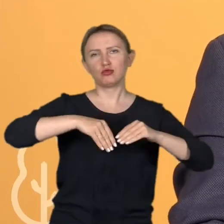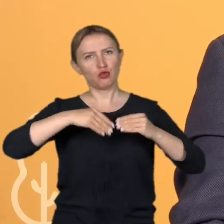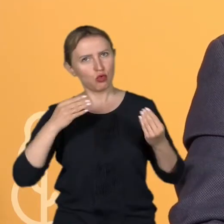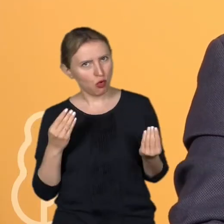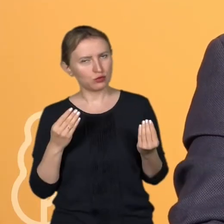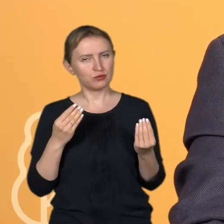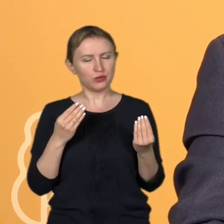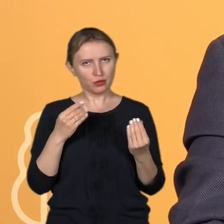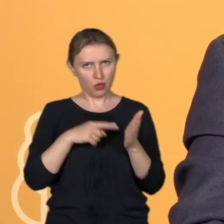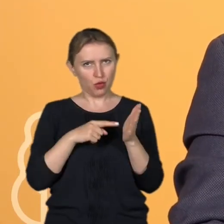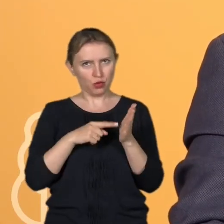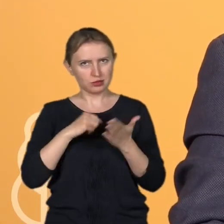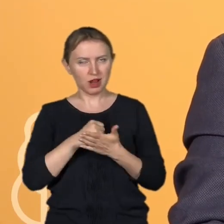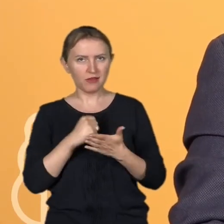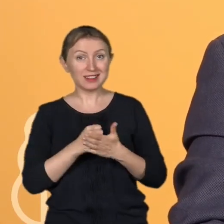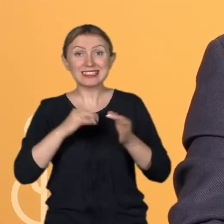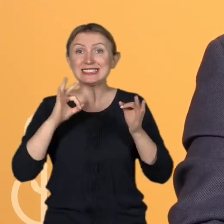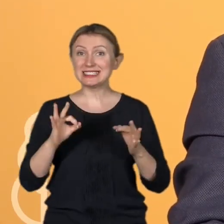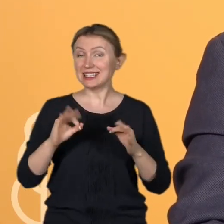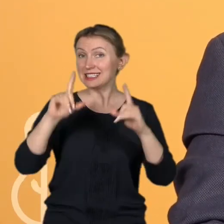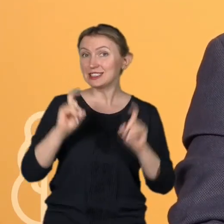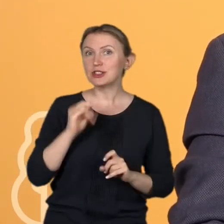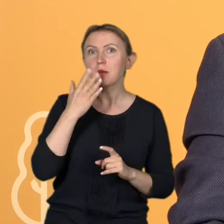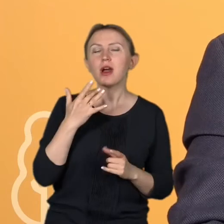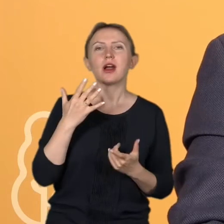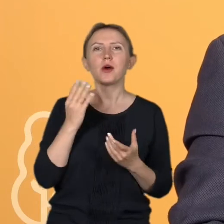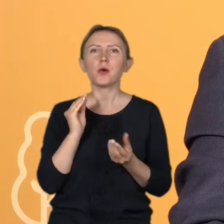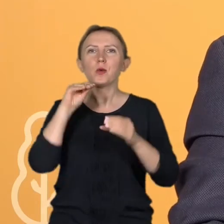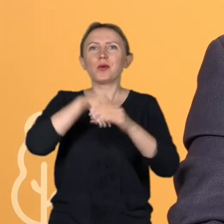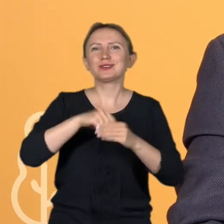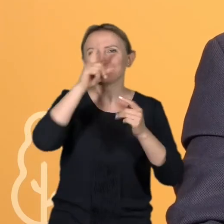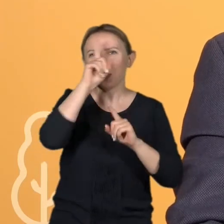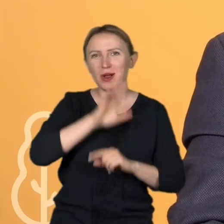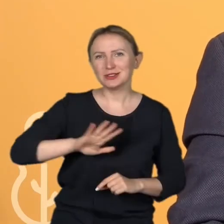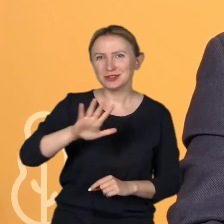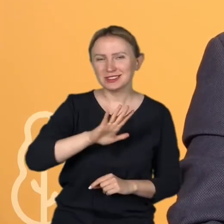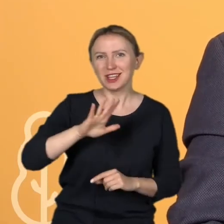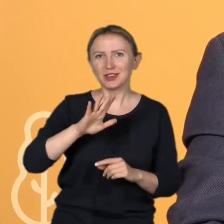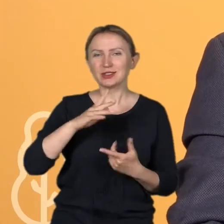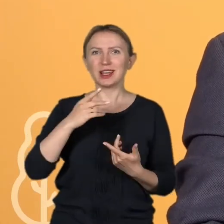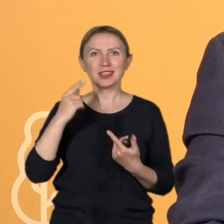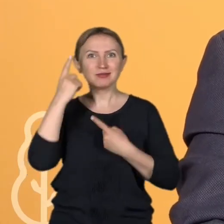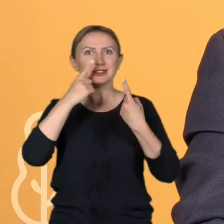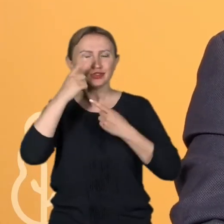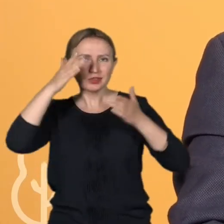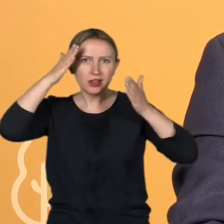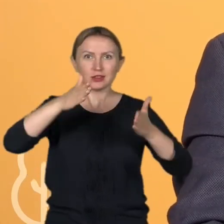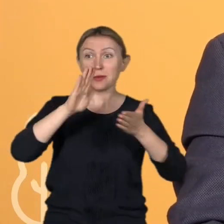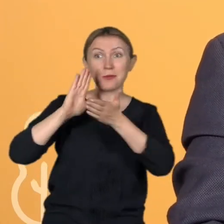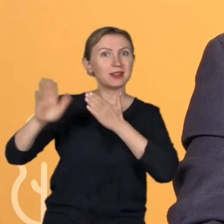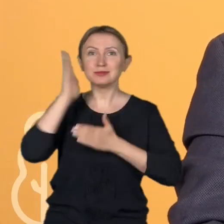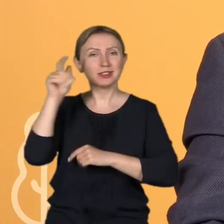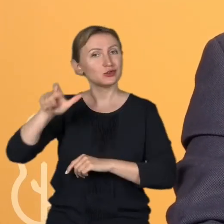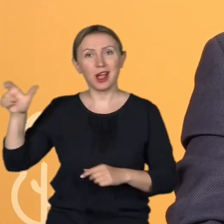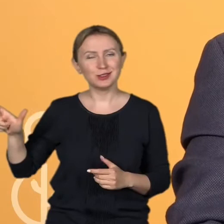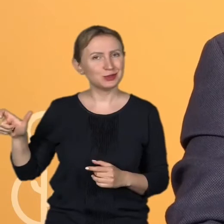rozwoju i tego typu kwestiach, to w tej chwili zaczynamy mówić o partycypacji społecznej. Jako takim paradygmacie, że właśnie bez tych mieszkańców to